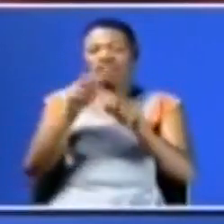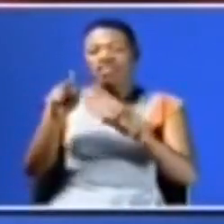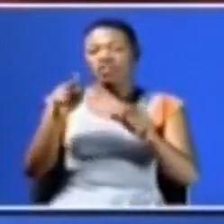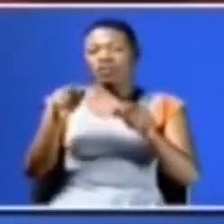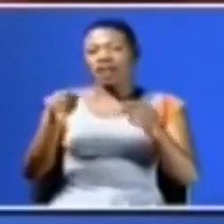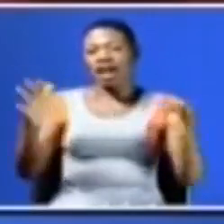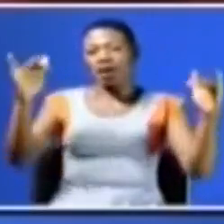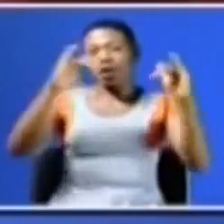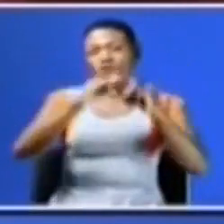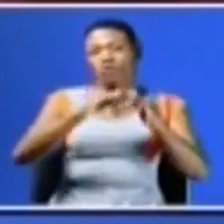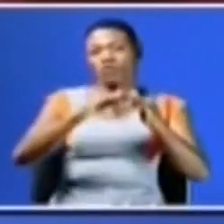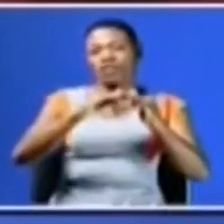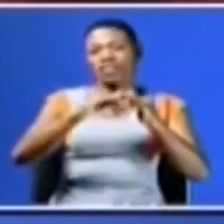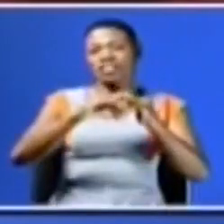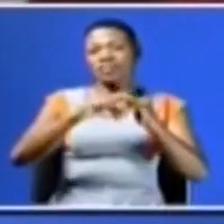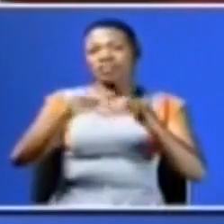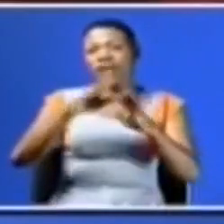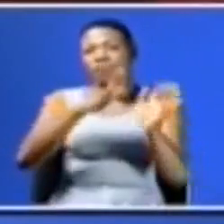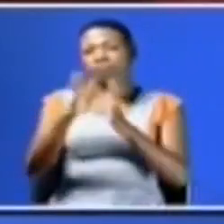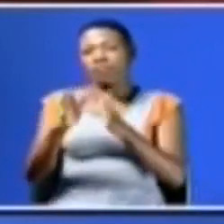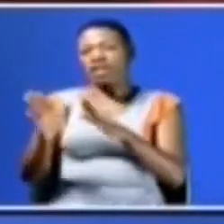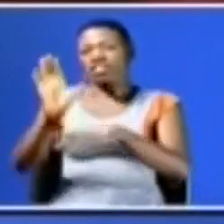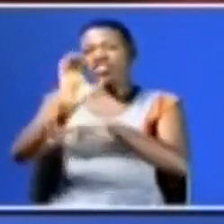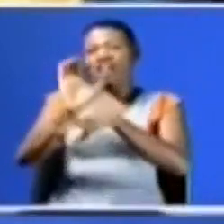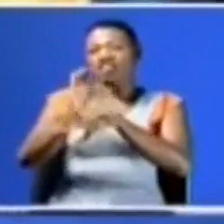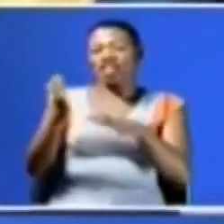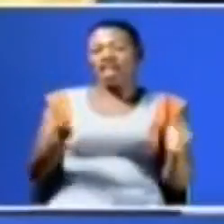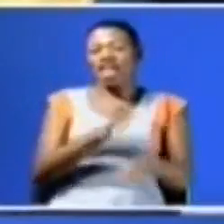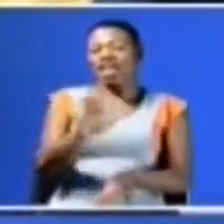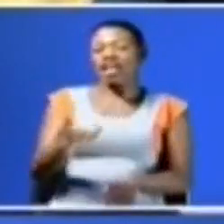hafla iliyoandaliwa katika kanisa moja eneo la Sachangwan.